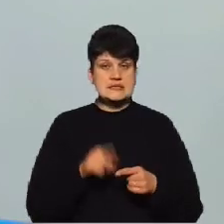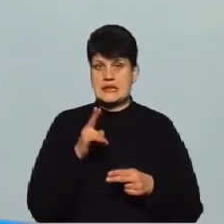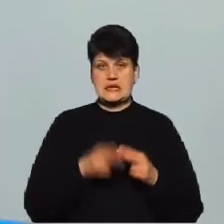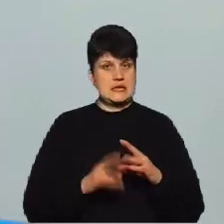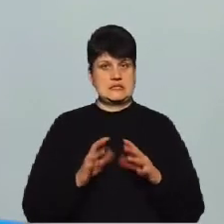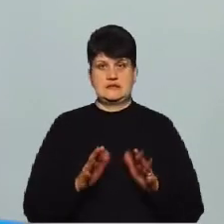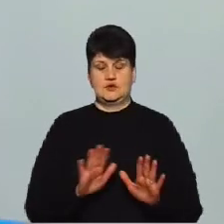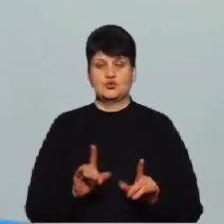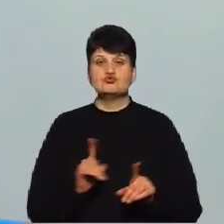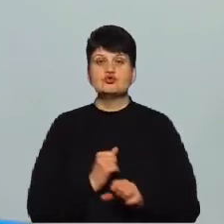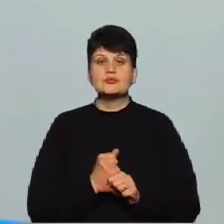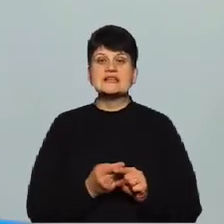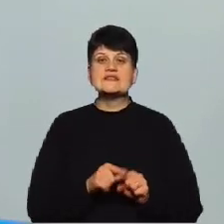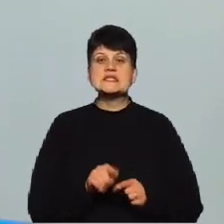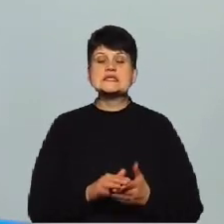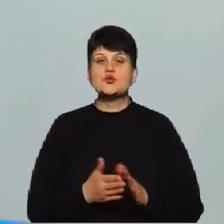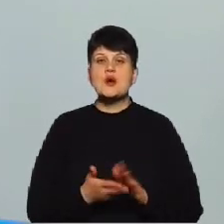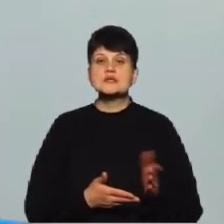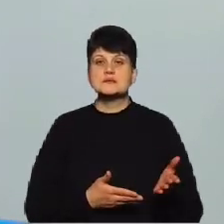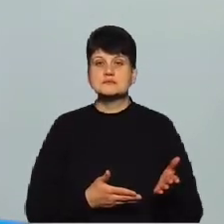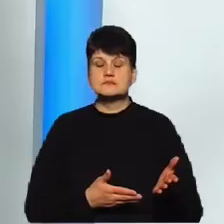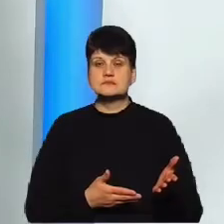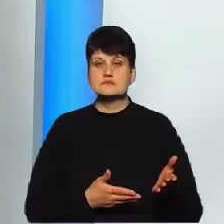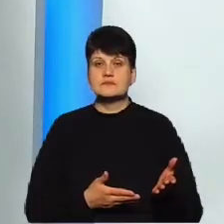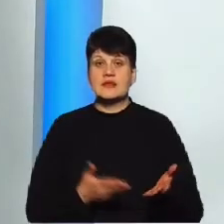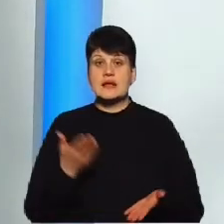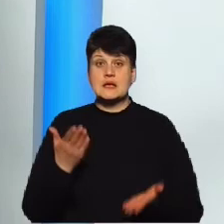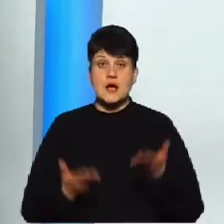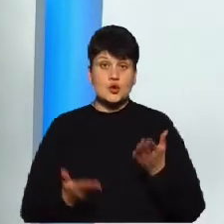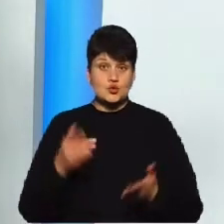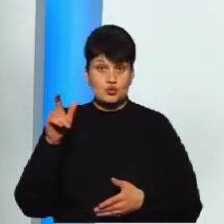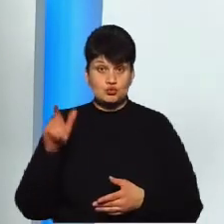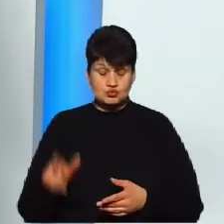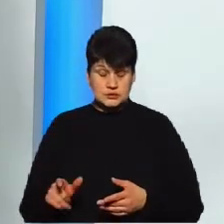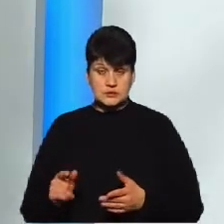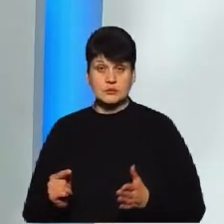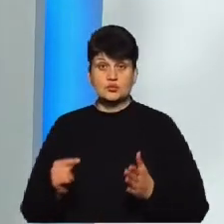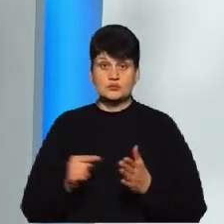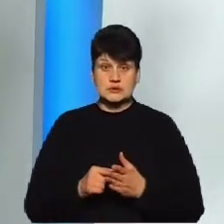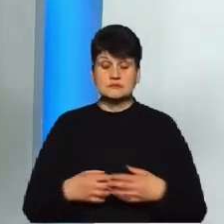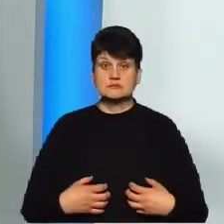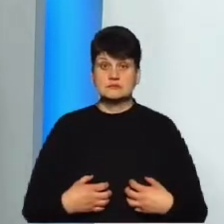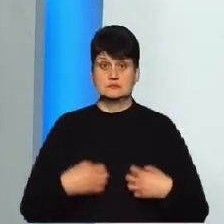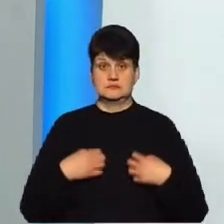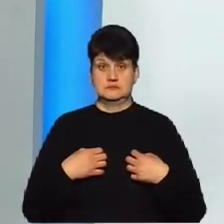робити в цій ситуації? Бо якщо людина впадає в паніку і